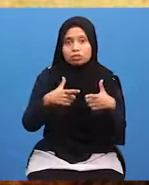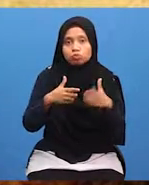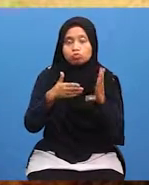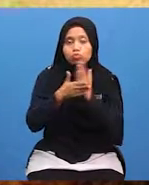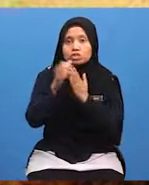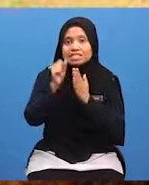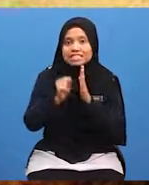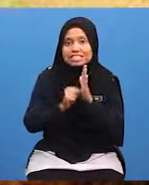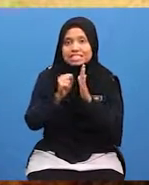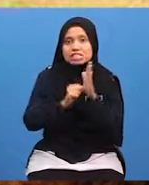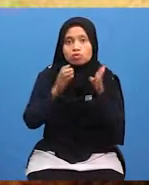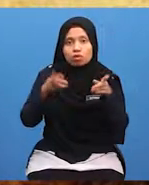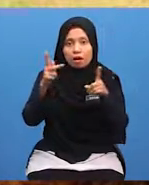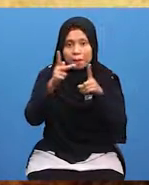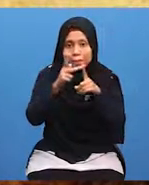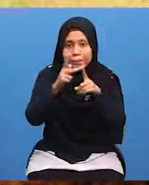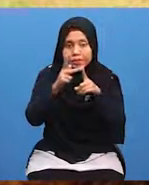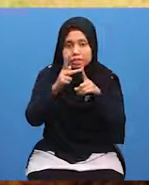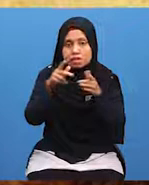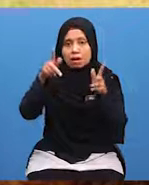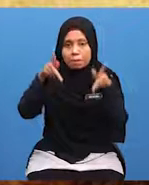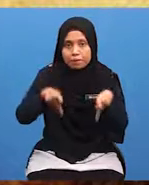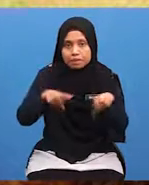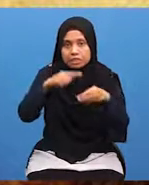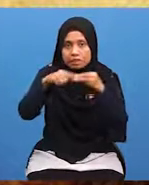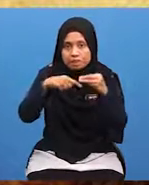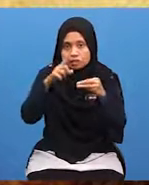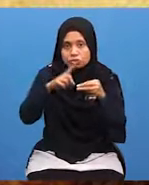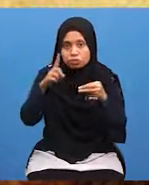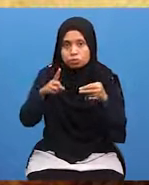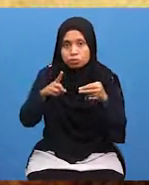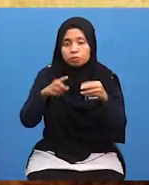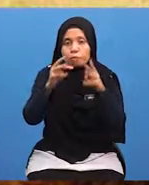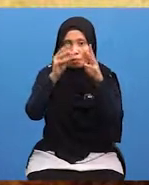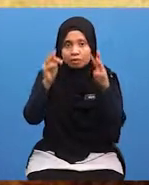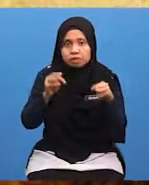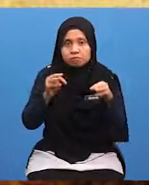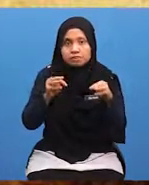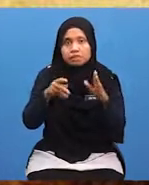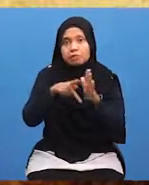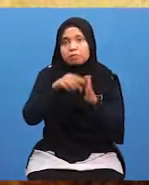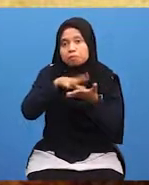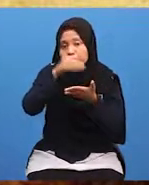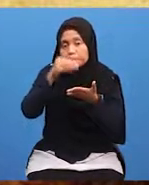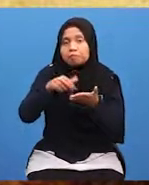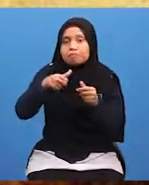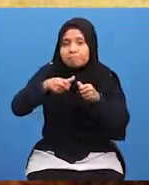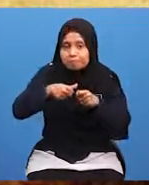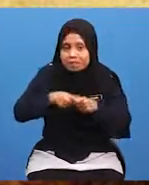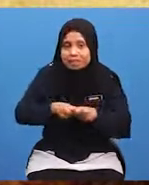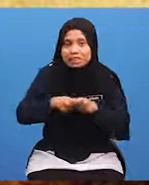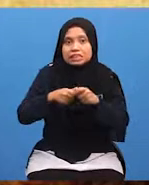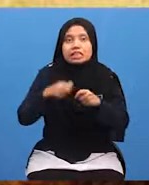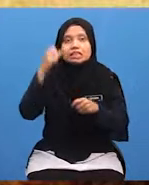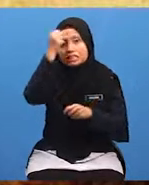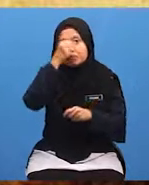seseorang kepada penuntut tentang satu-satu mata pelajaran Dan pengajaran ini menekankan ciri-ciri